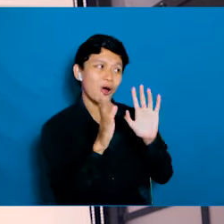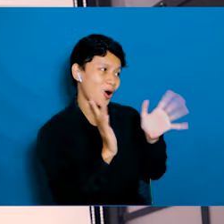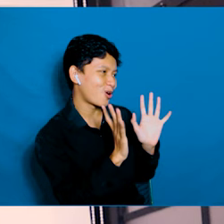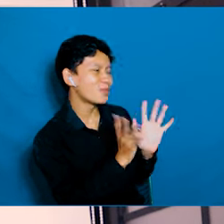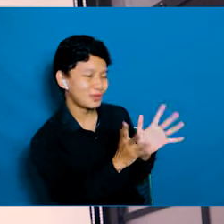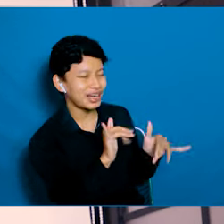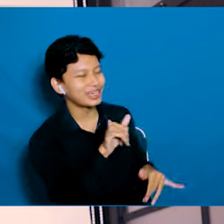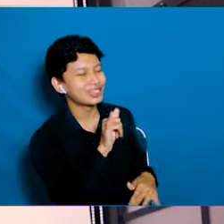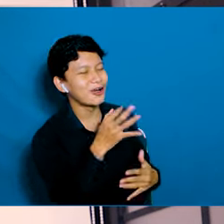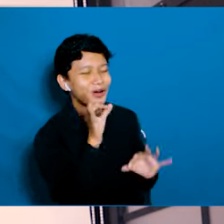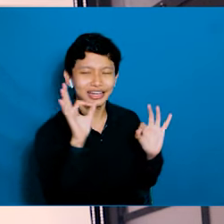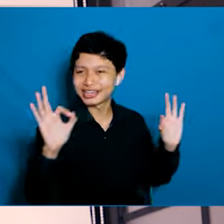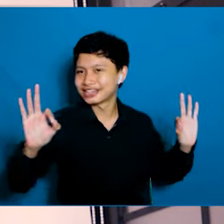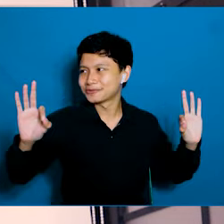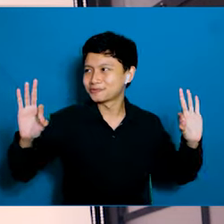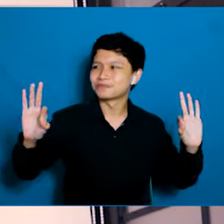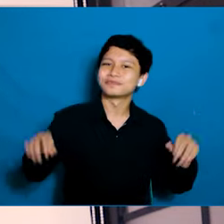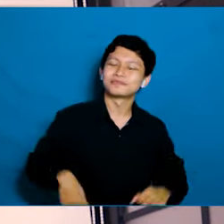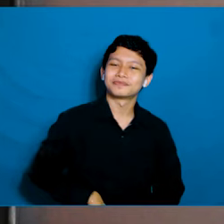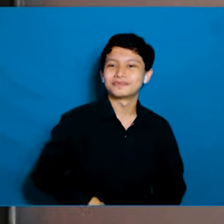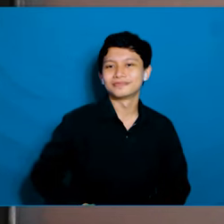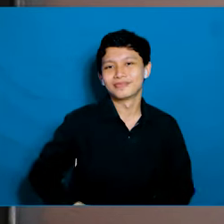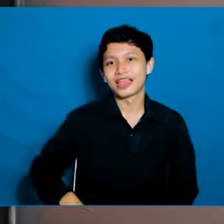begitu. Oke.